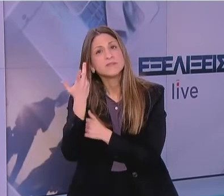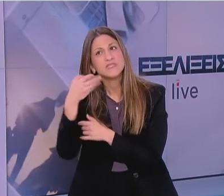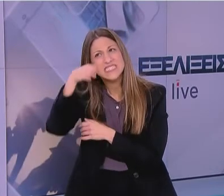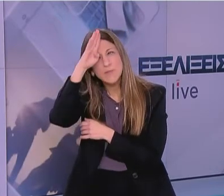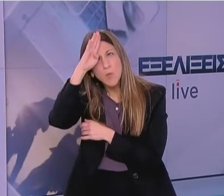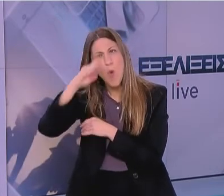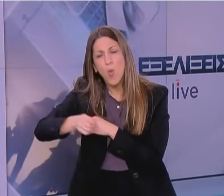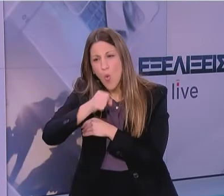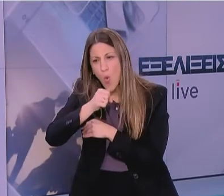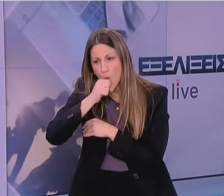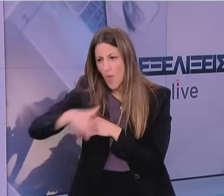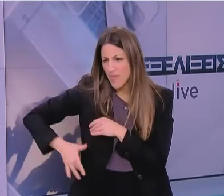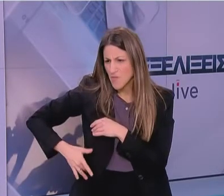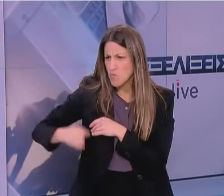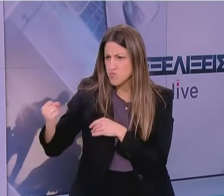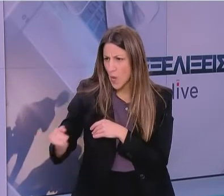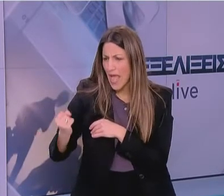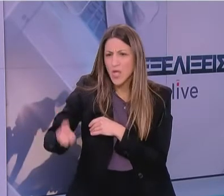συμπτωματολογίας?